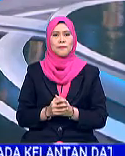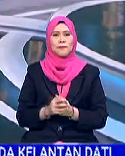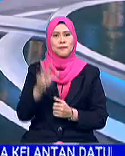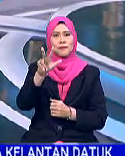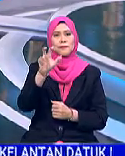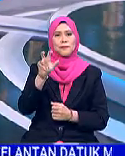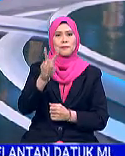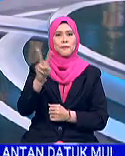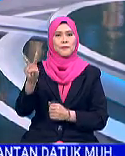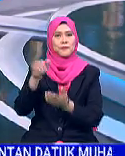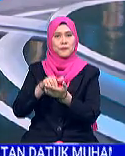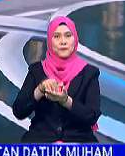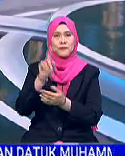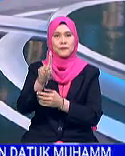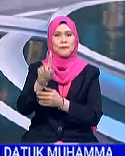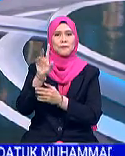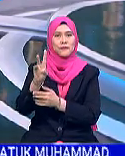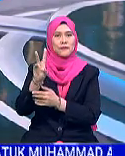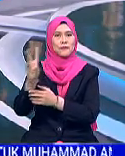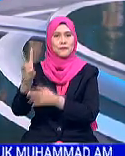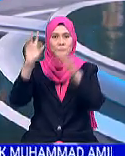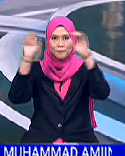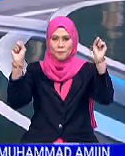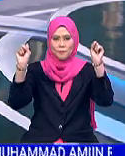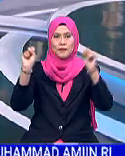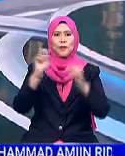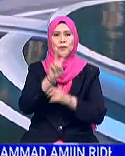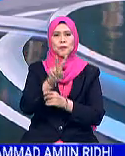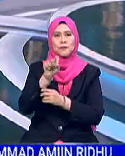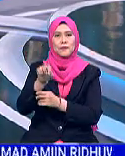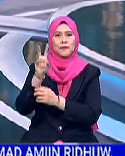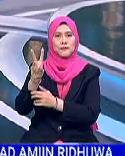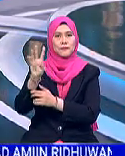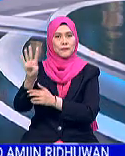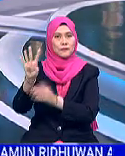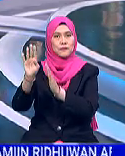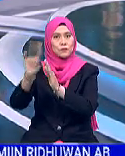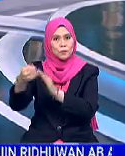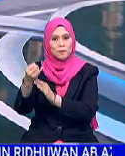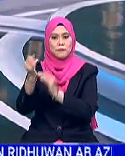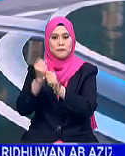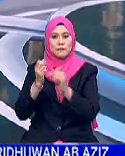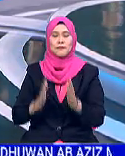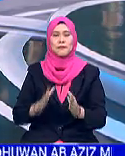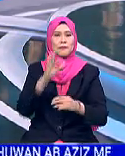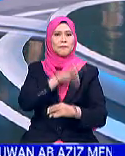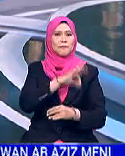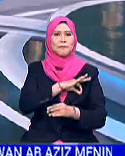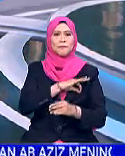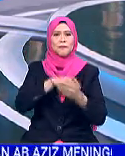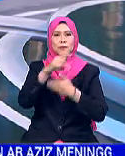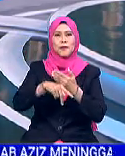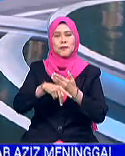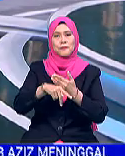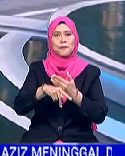a320 2177 majikan dan 26473 pekerja telah menerima manfaat program